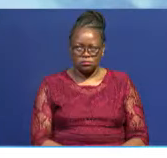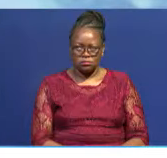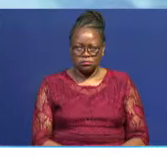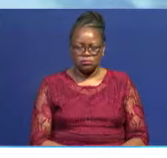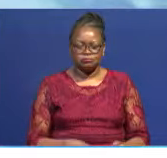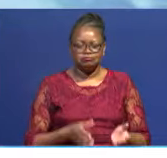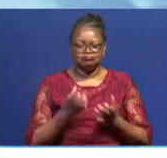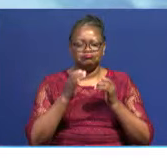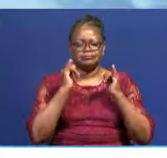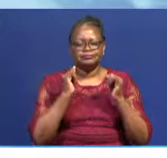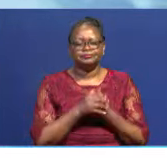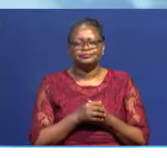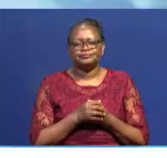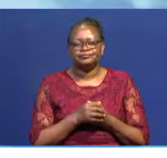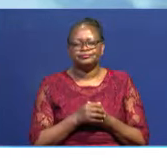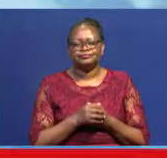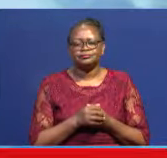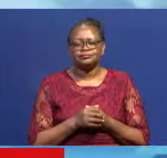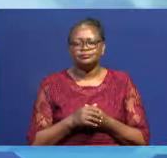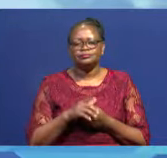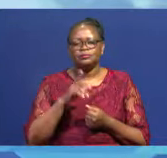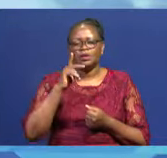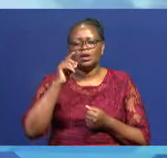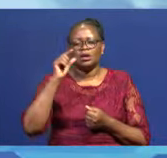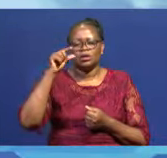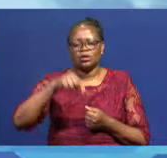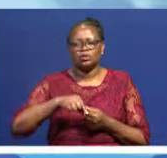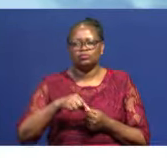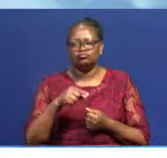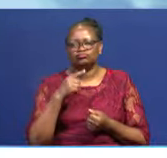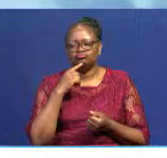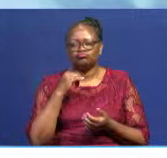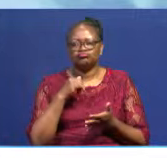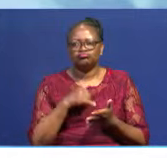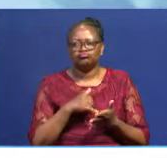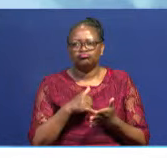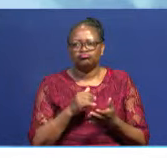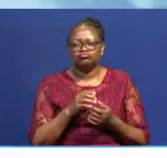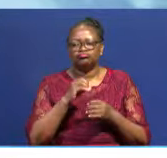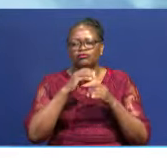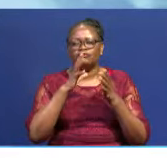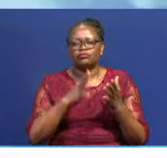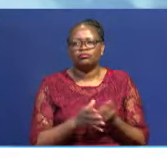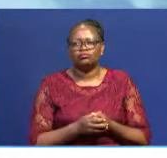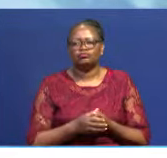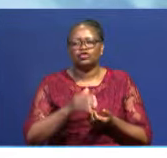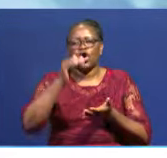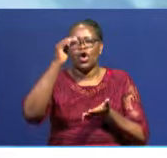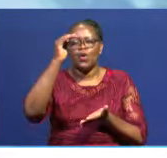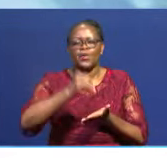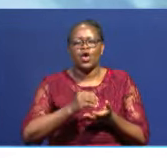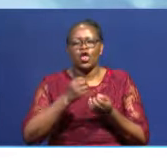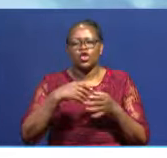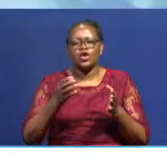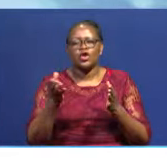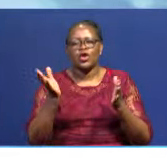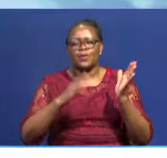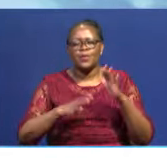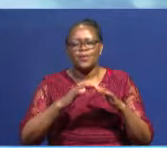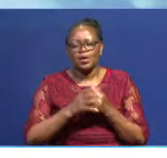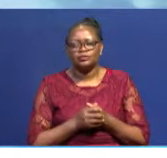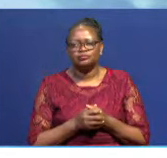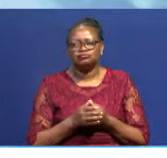Na kwenye biashara, mtazamaji, shirika la ndege la Kenya linadhamiria kumshirikisha mwekezaji mkuu katika juhudi za kupunguza hasara na kurejea kwenye mkondo